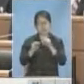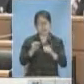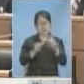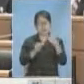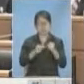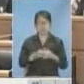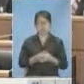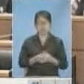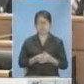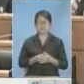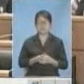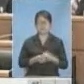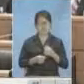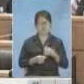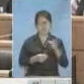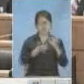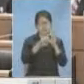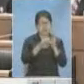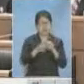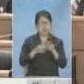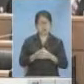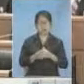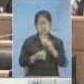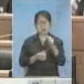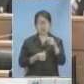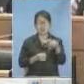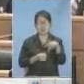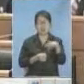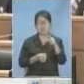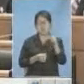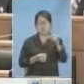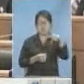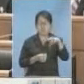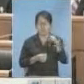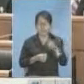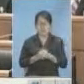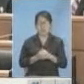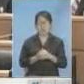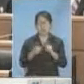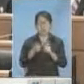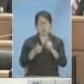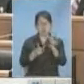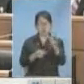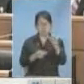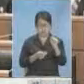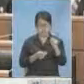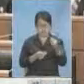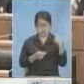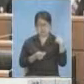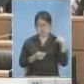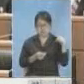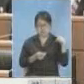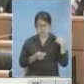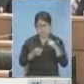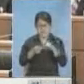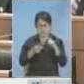ตรงนี้นะฮะผมก็เป็นห่วงในเรื่องของอปพลกับอสเท่านั้นแหละครับท่านประธานเพราะว่าอย่างของกรมการปกครองเนี่ยความจริงเนี่